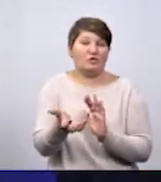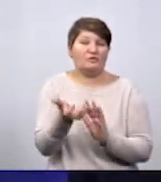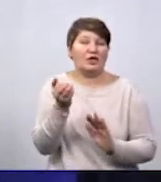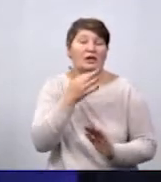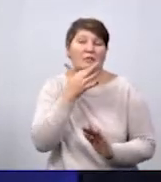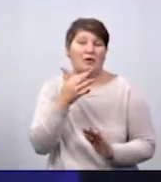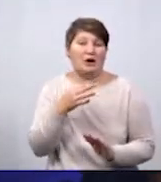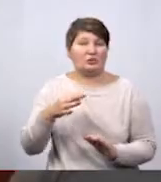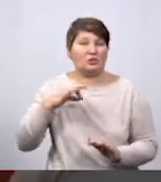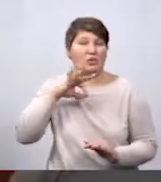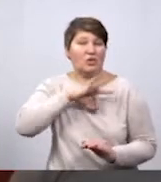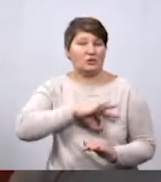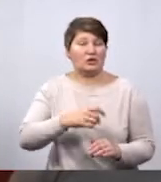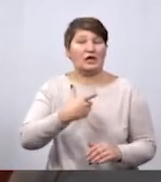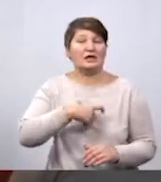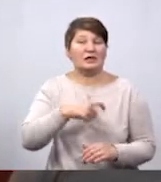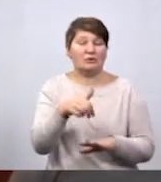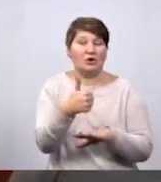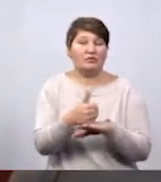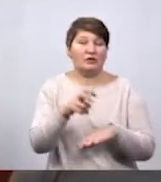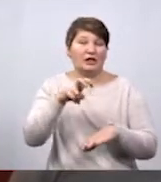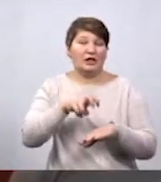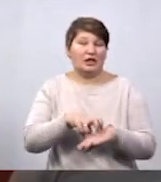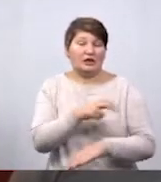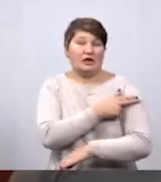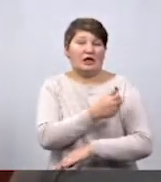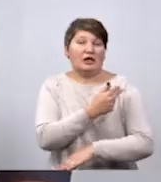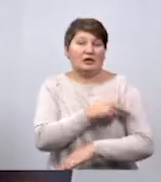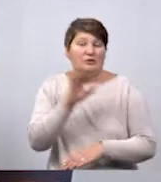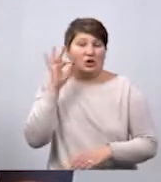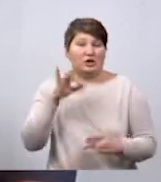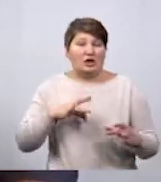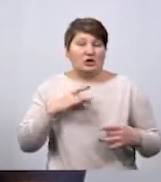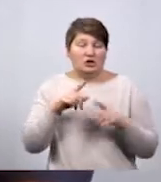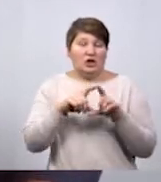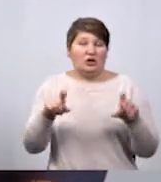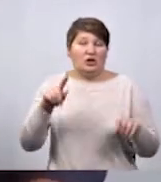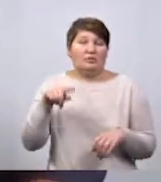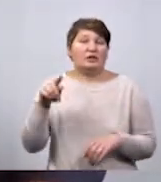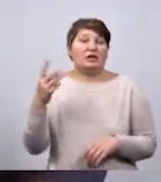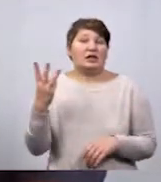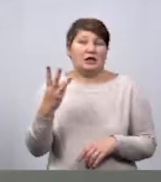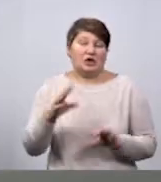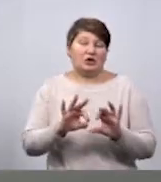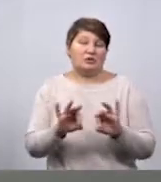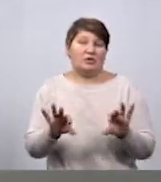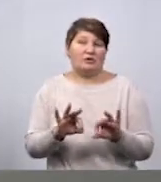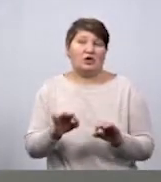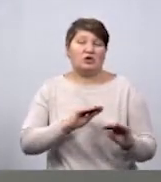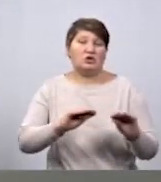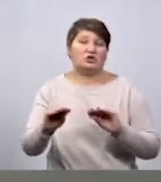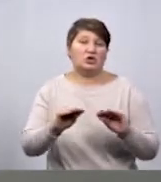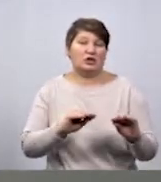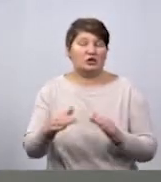багато корисного для себе. Головний лікар обласної психоневрологічної лікарні номер 3 Мирон Мулик розповідає, що з оснащенням